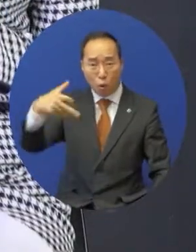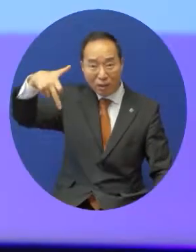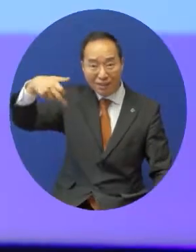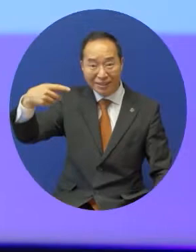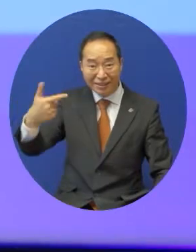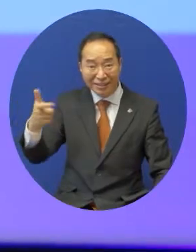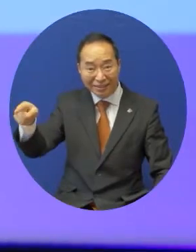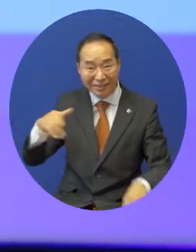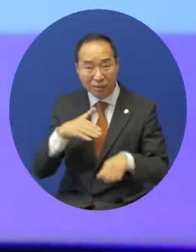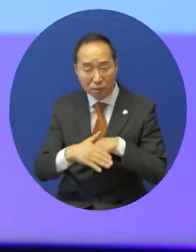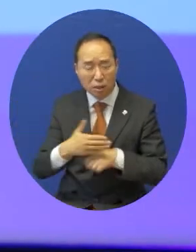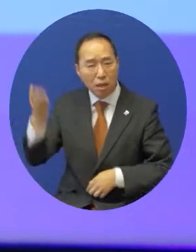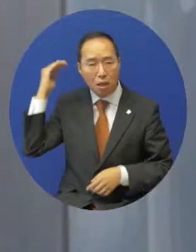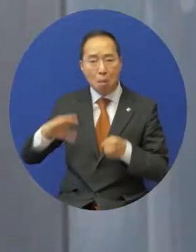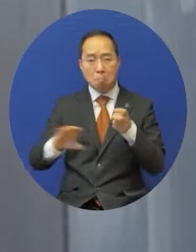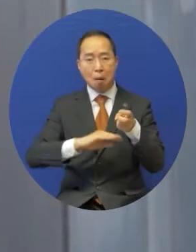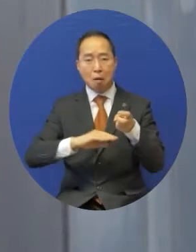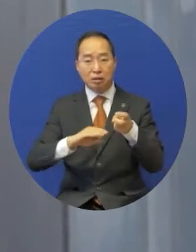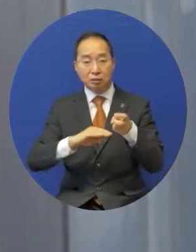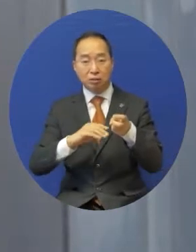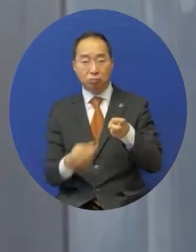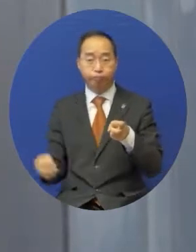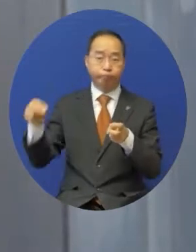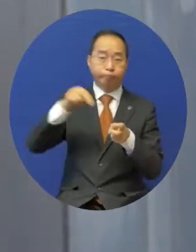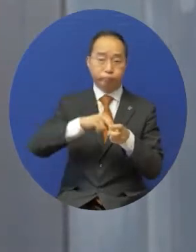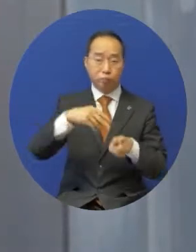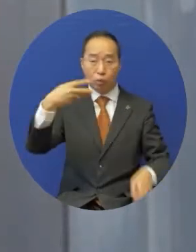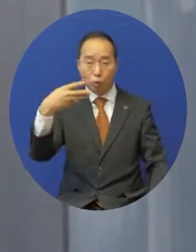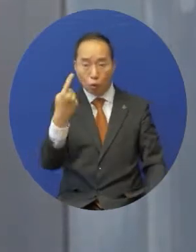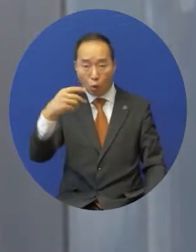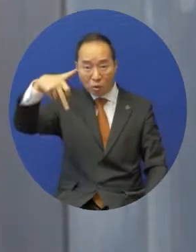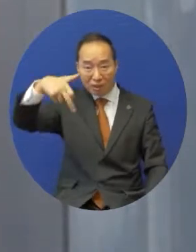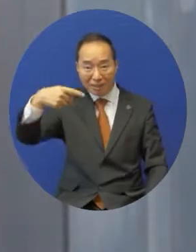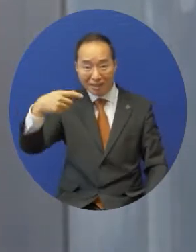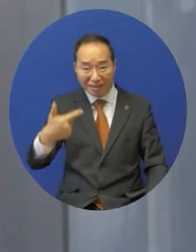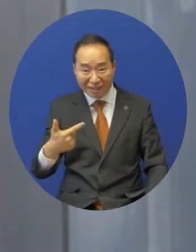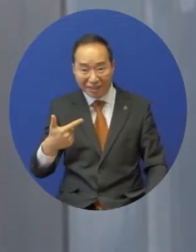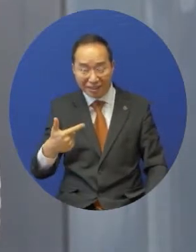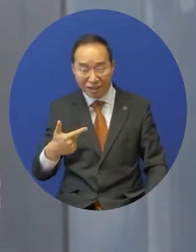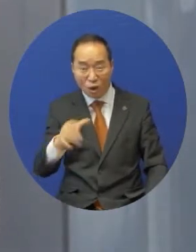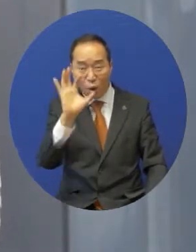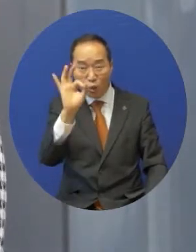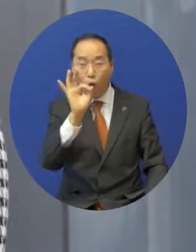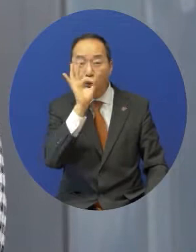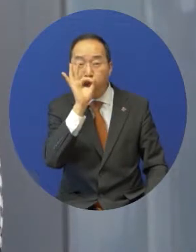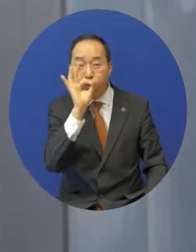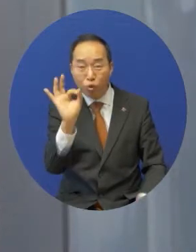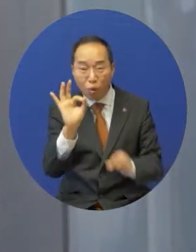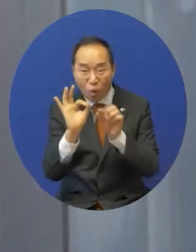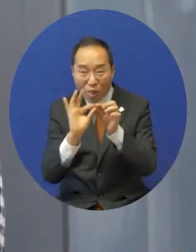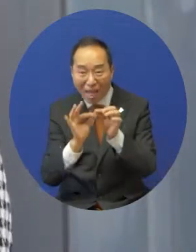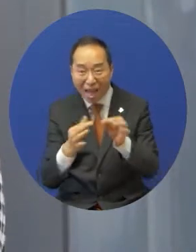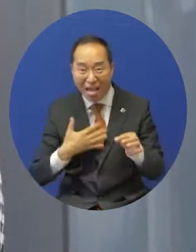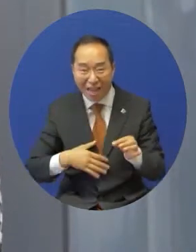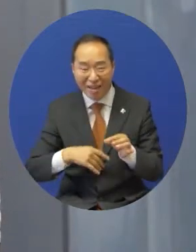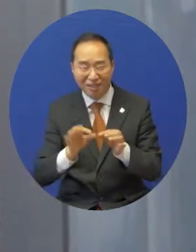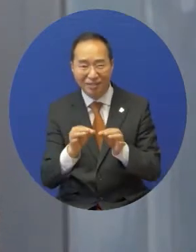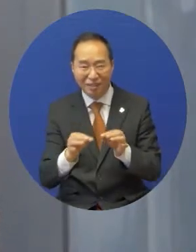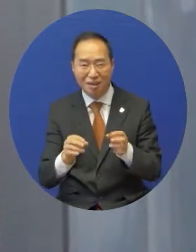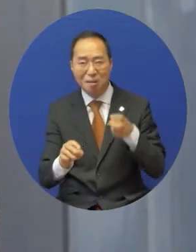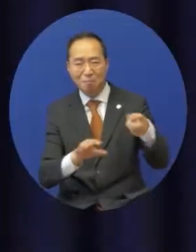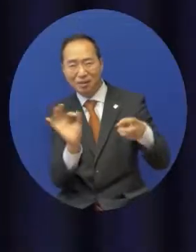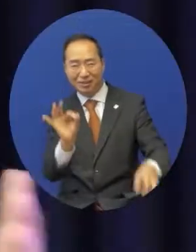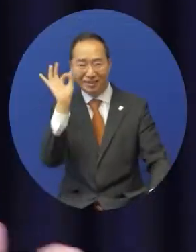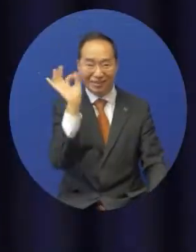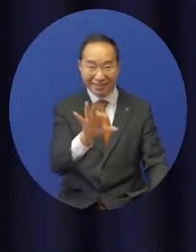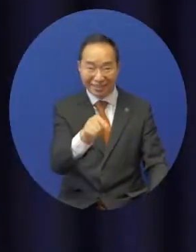썼다고 하잖아요. 예. 그런 토큰은 알겠는데 지금 교수님이 말씀하시는 토큰은 그게 정확히 뭔지 잘 모르겠어요.